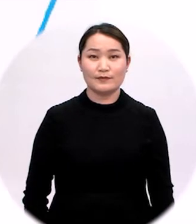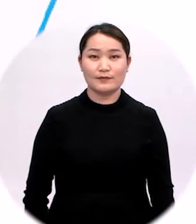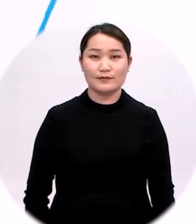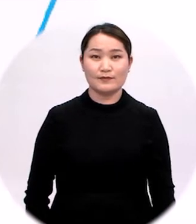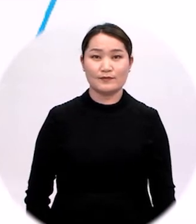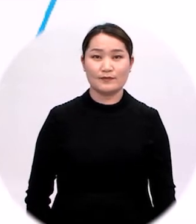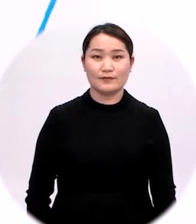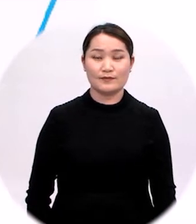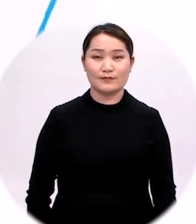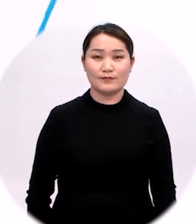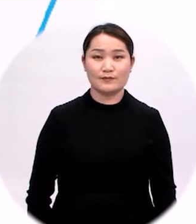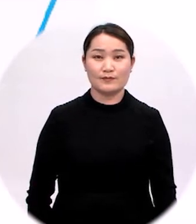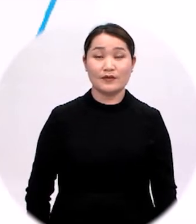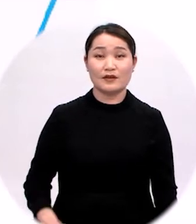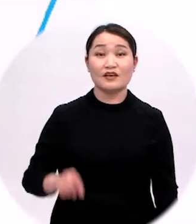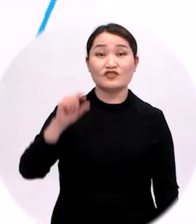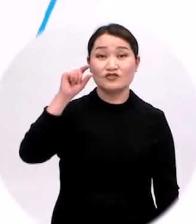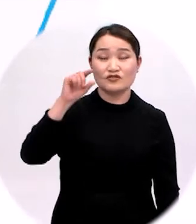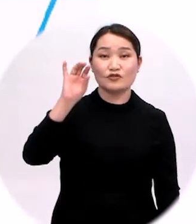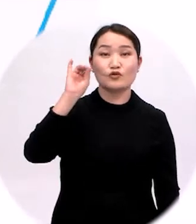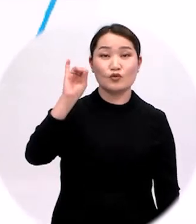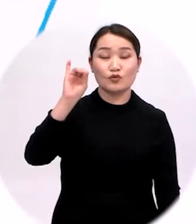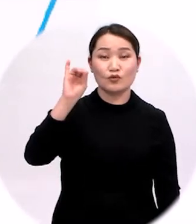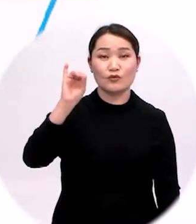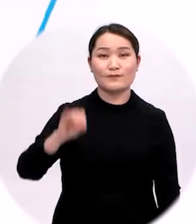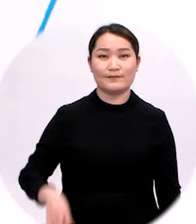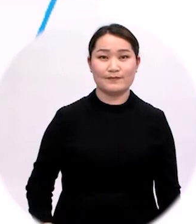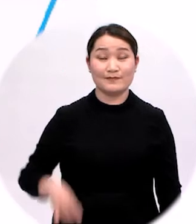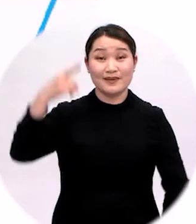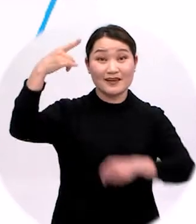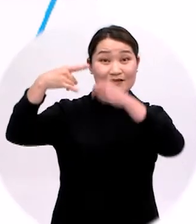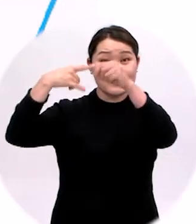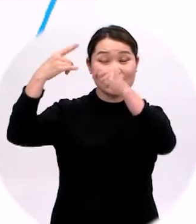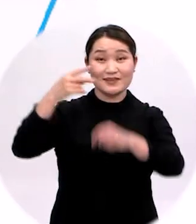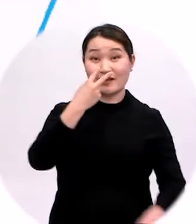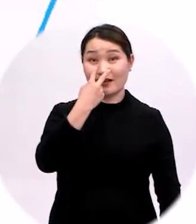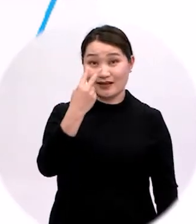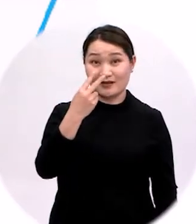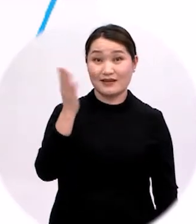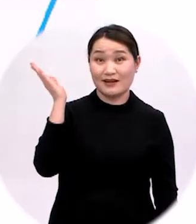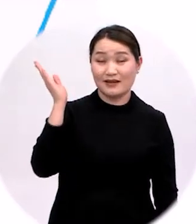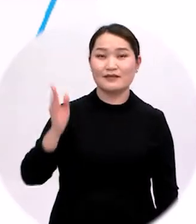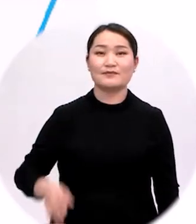Бичмэл жижиг юу үсэг маань богино шулуун, хөндлөн богино зураас,